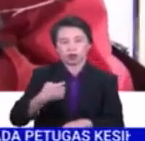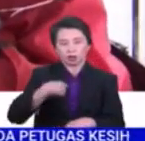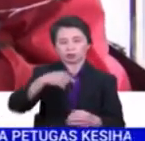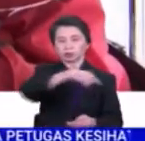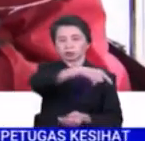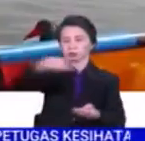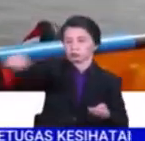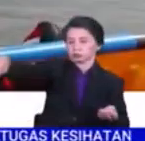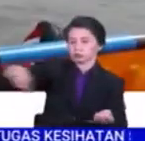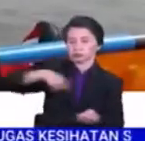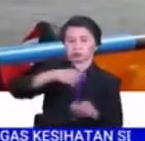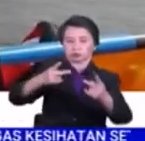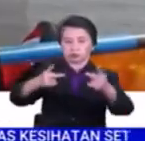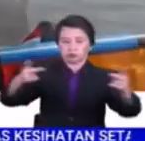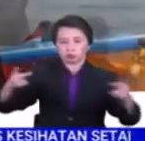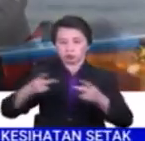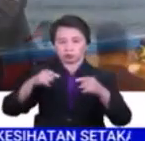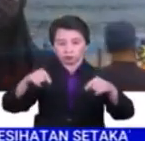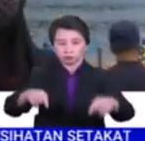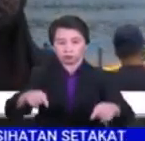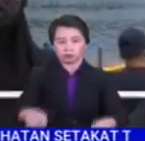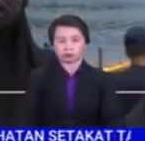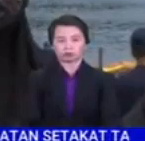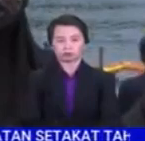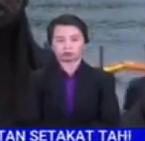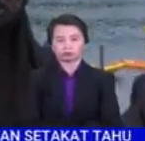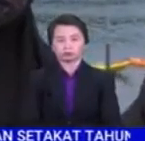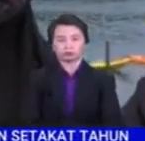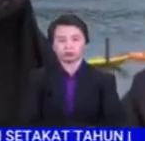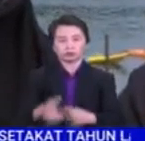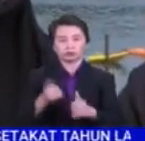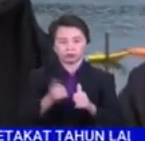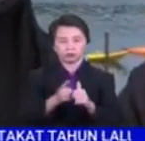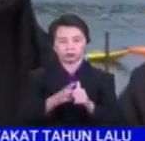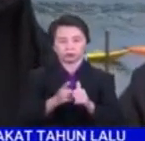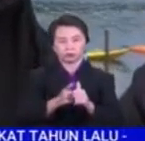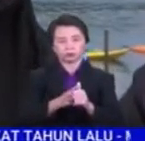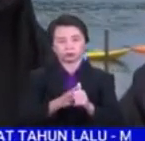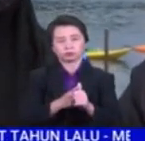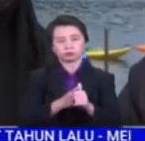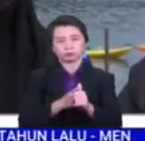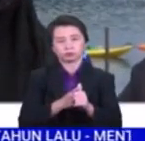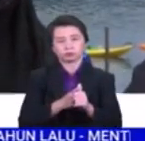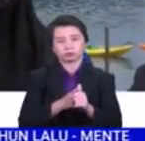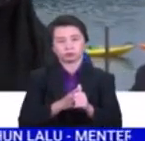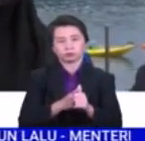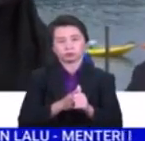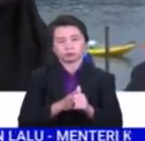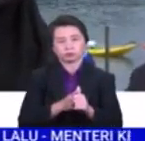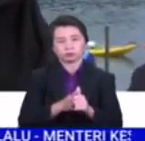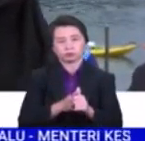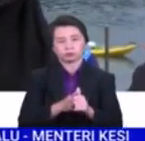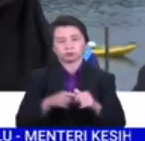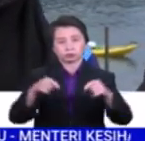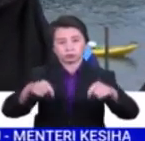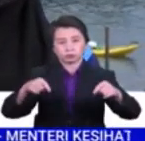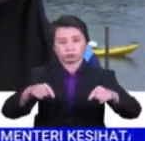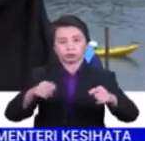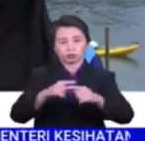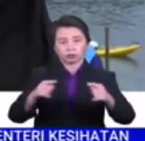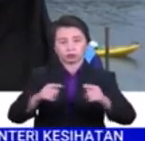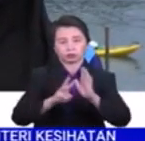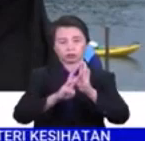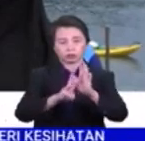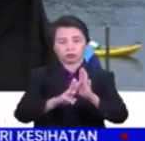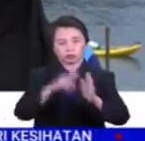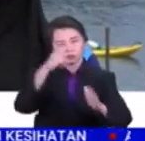sekitar kawasan ini. Pada peringkat awalnya memang NGO-NGO ini sebagai duta